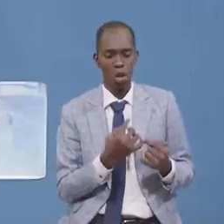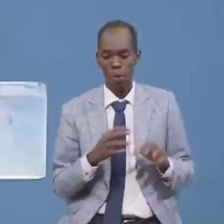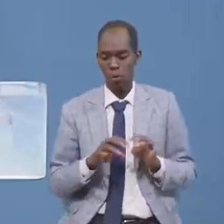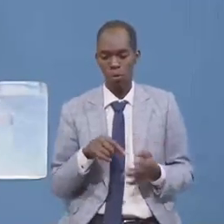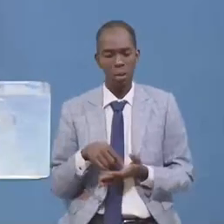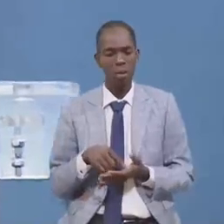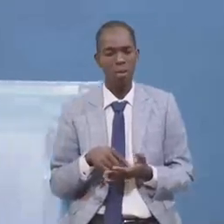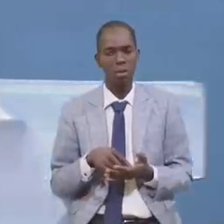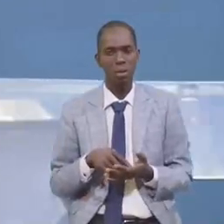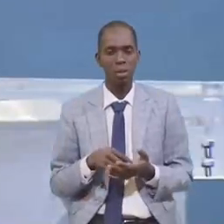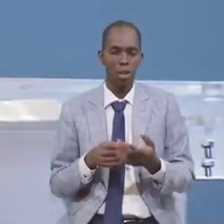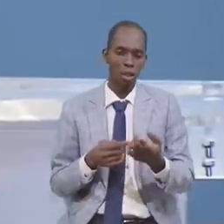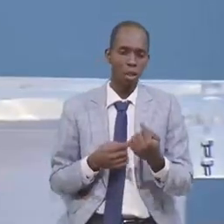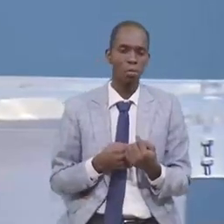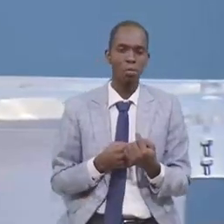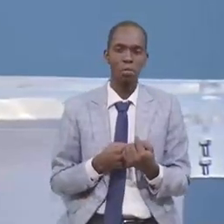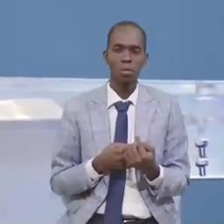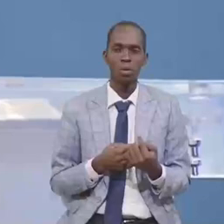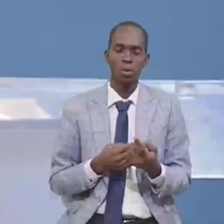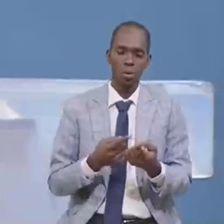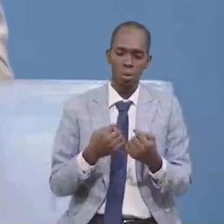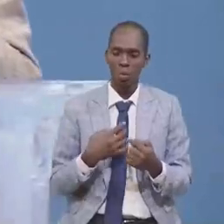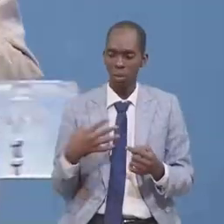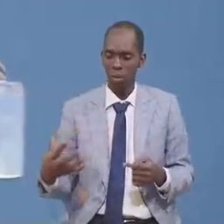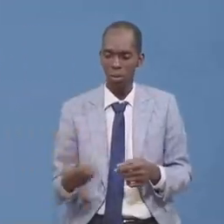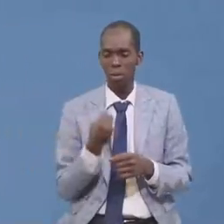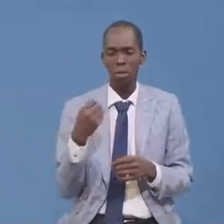Viens. Viens prendre ceci.